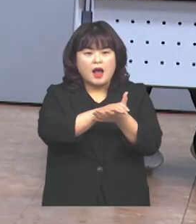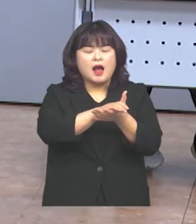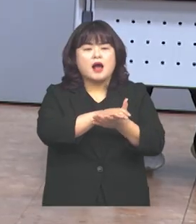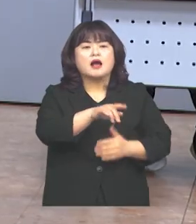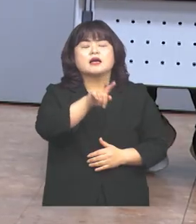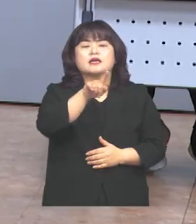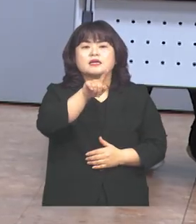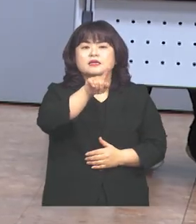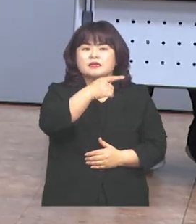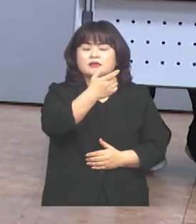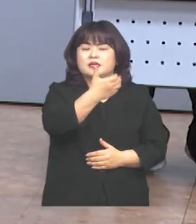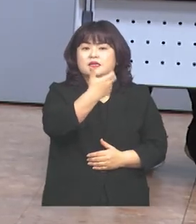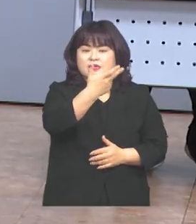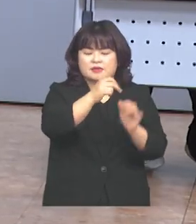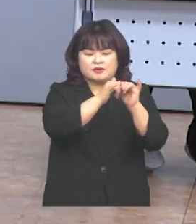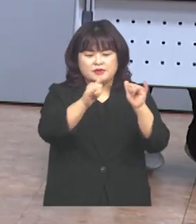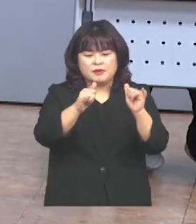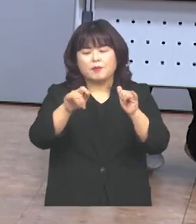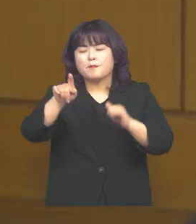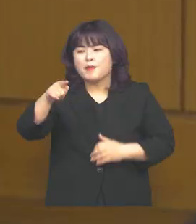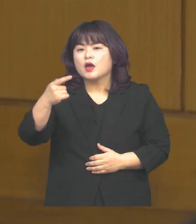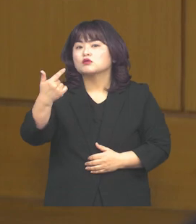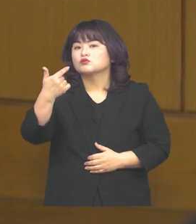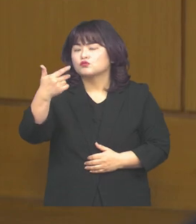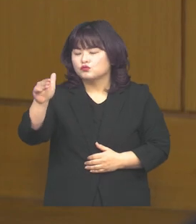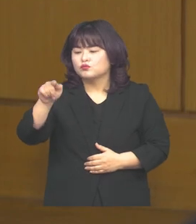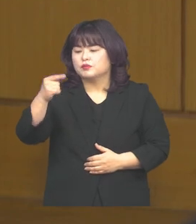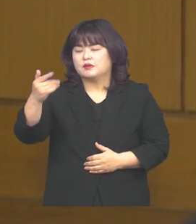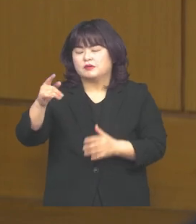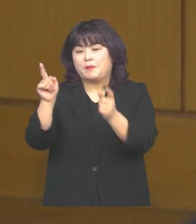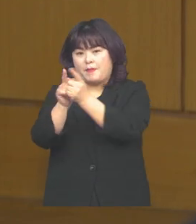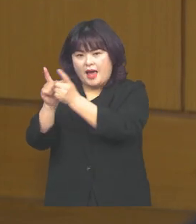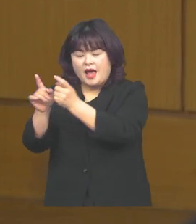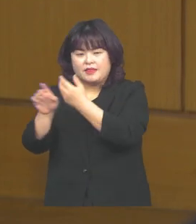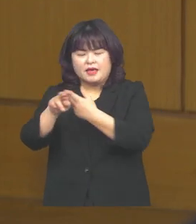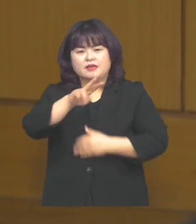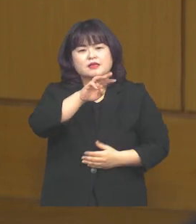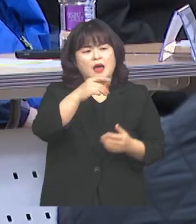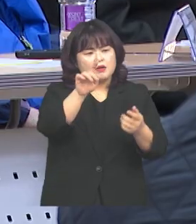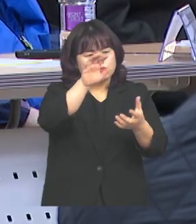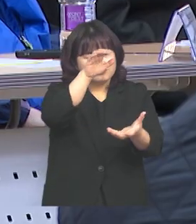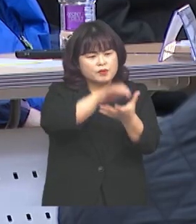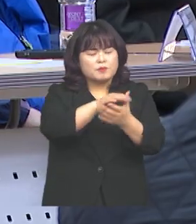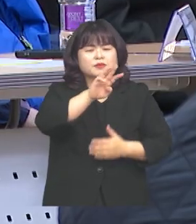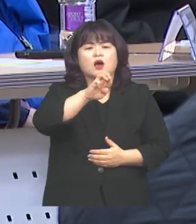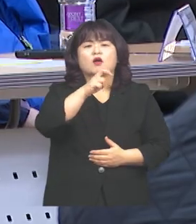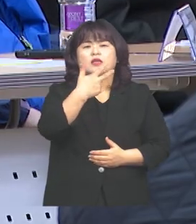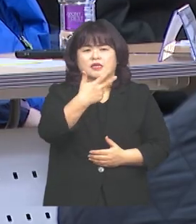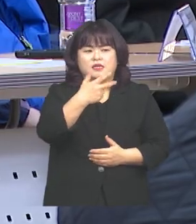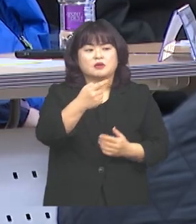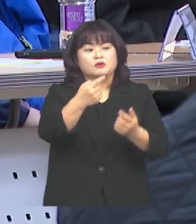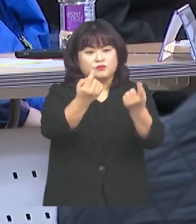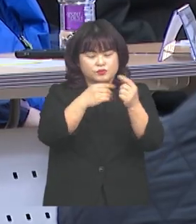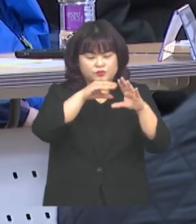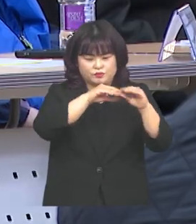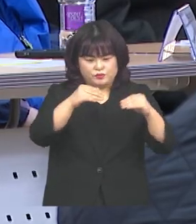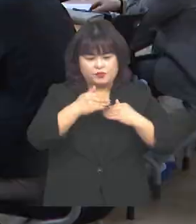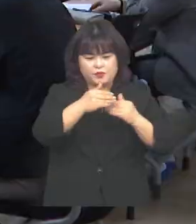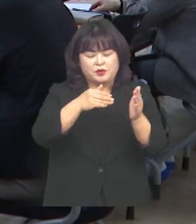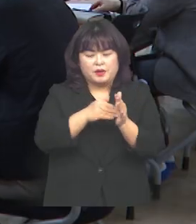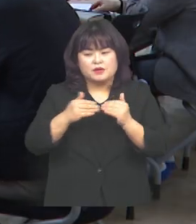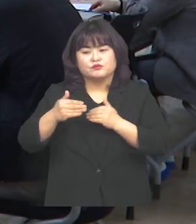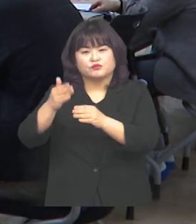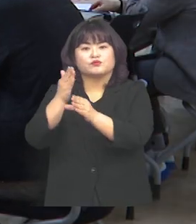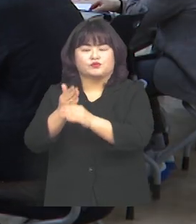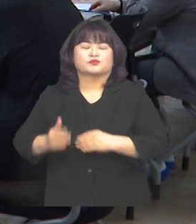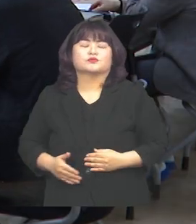콘서트를 통해 총 77개 단지 입주민 109명을 만났으며 총 107건의 건의사항 중 37건이 처리 완료되었거나